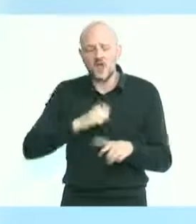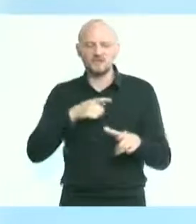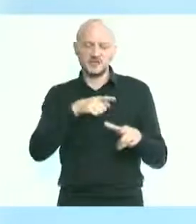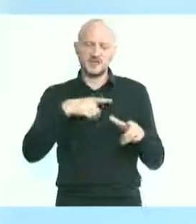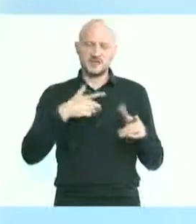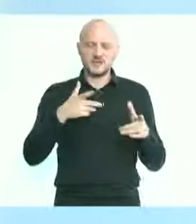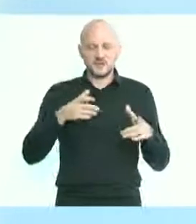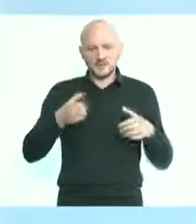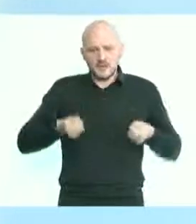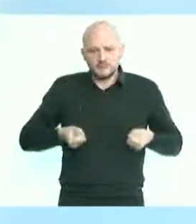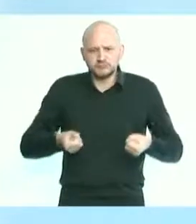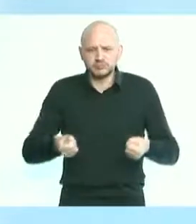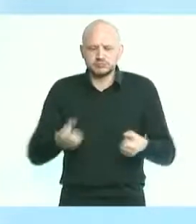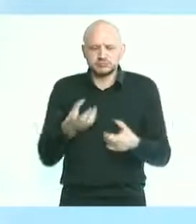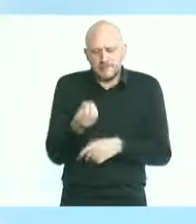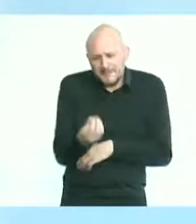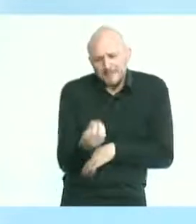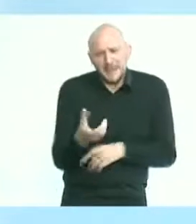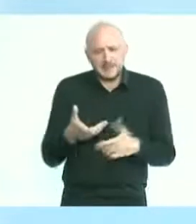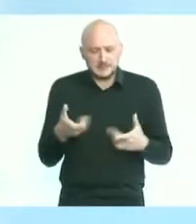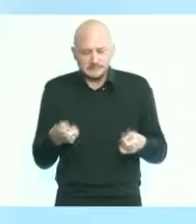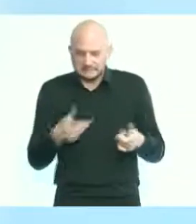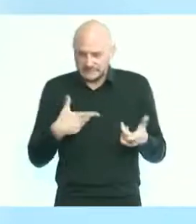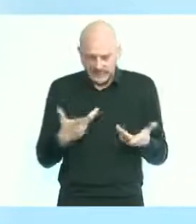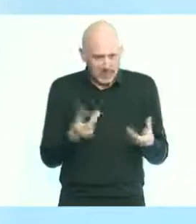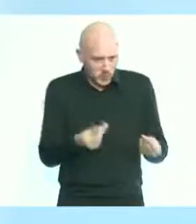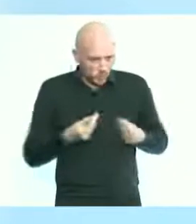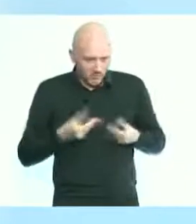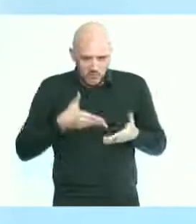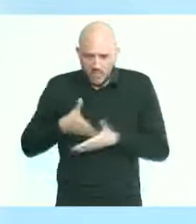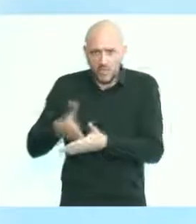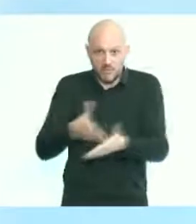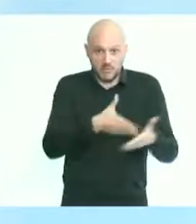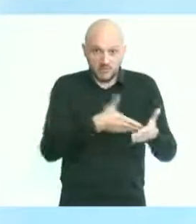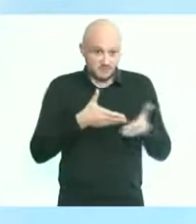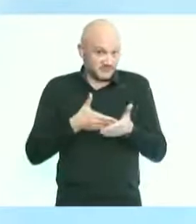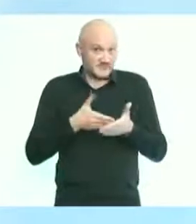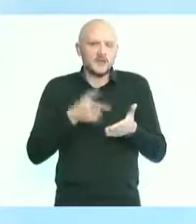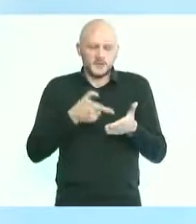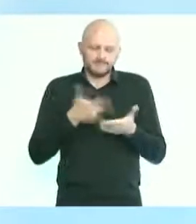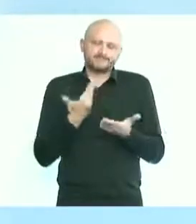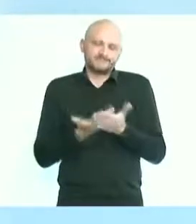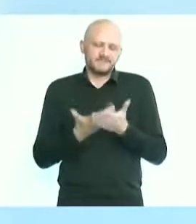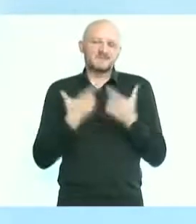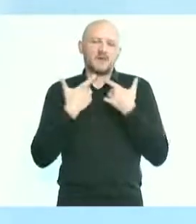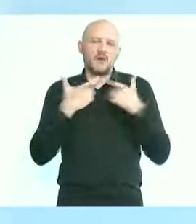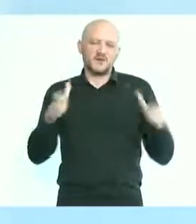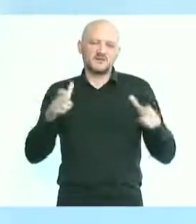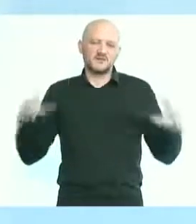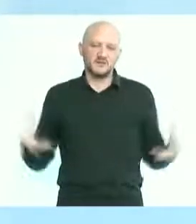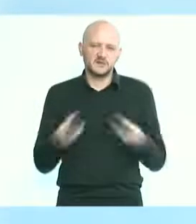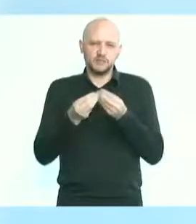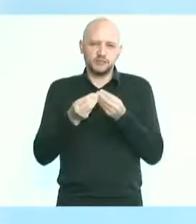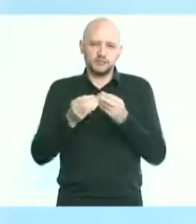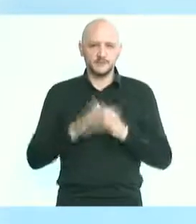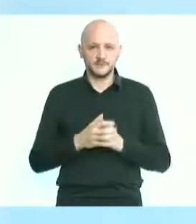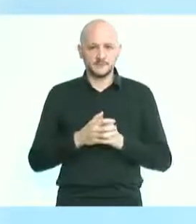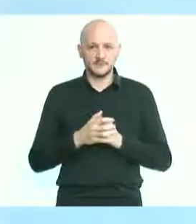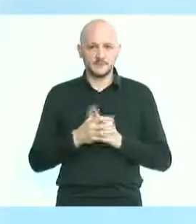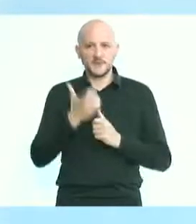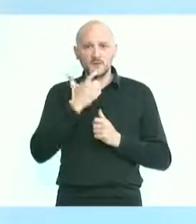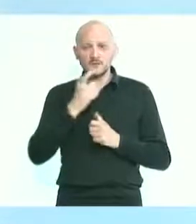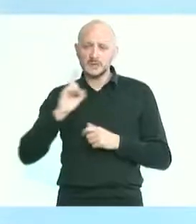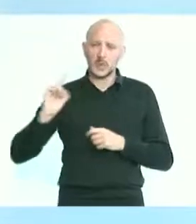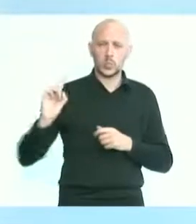quotidienne. L'accessibilité universelle. Alors qu'est-ce que c'est ? C'est l'accessibilité au service de tous, quelle que soit la forme du